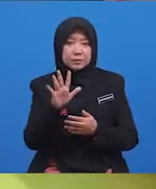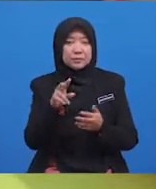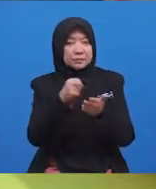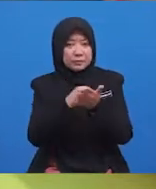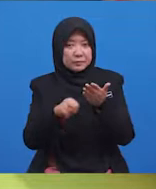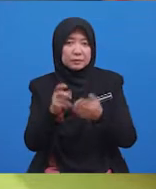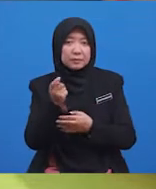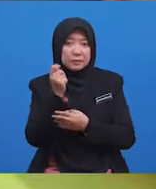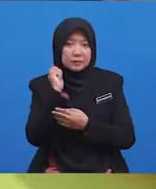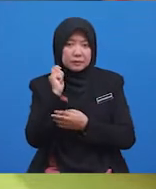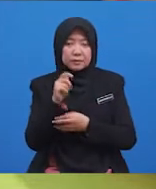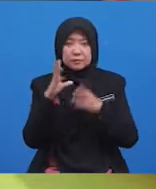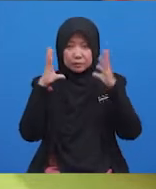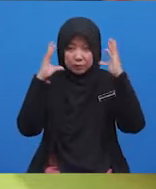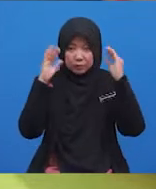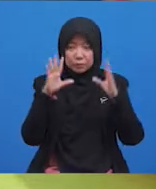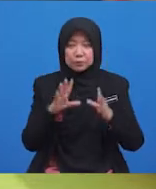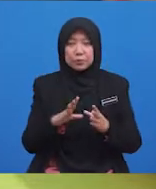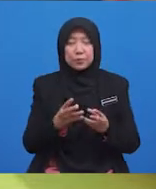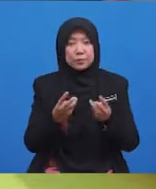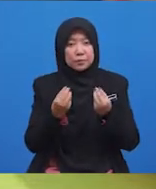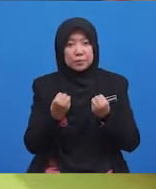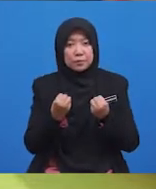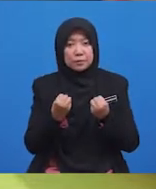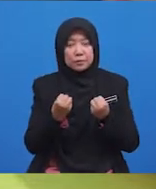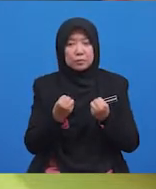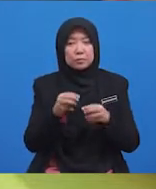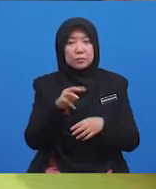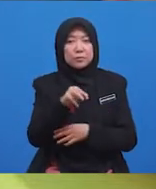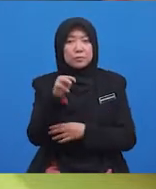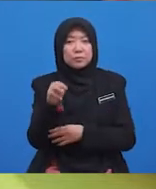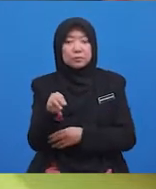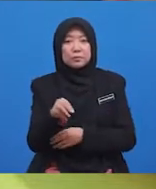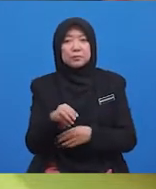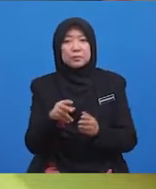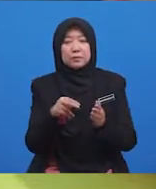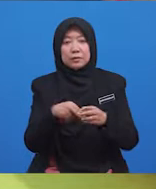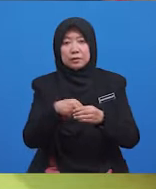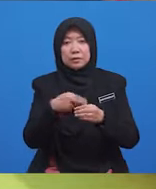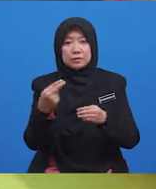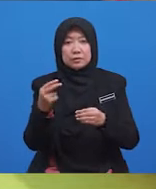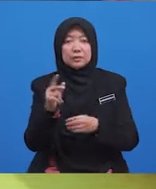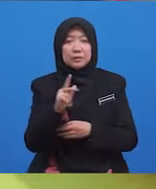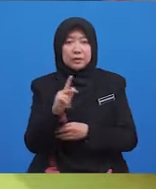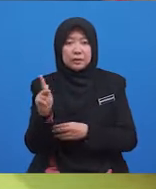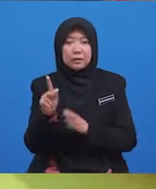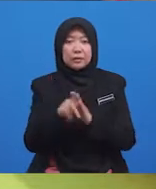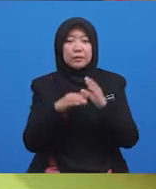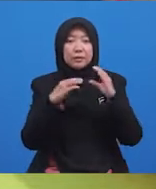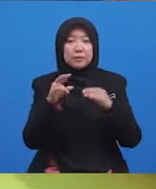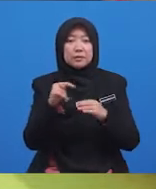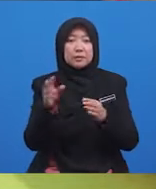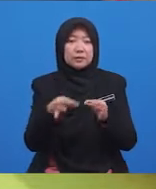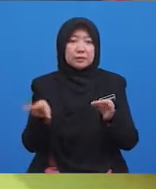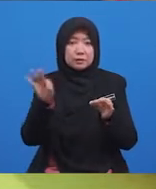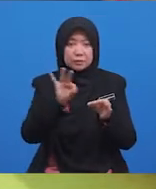kupas sebentar tadi. Cikgu ingin mengajak murid-murid untuk menghasilkan pengajaran yang sesuai.